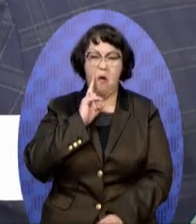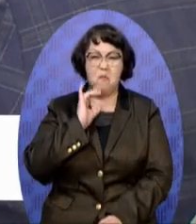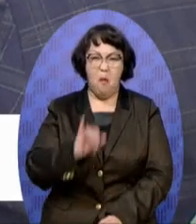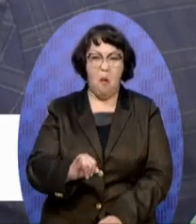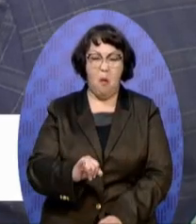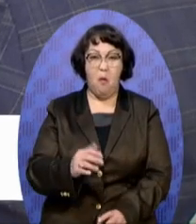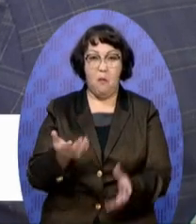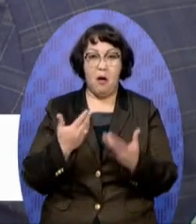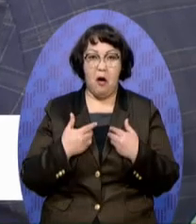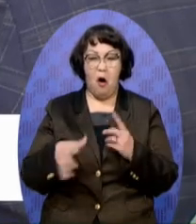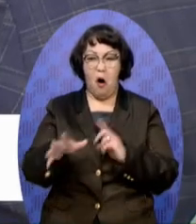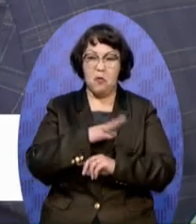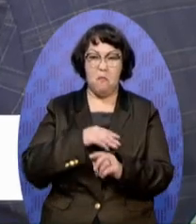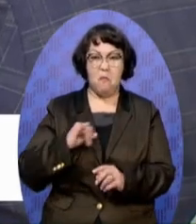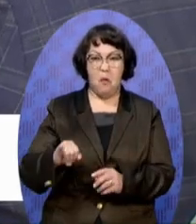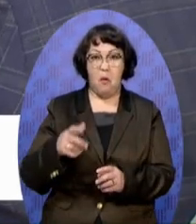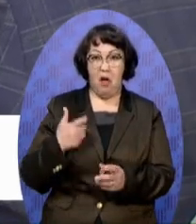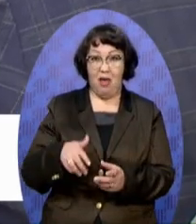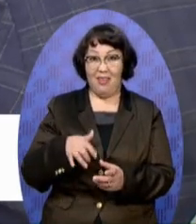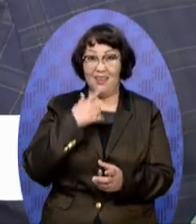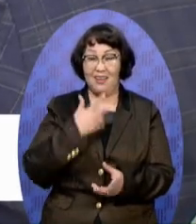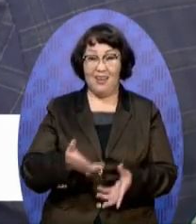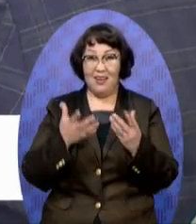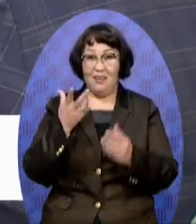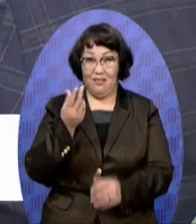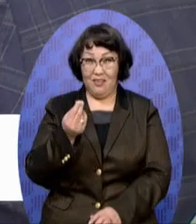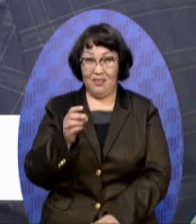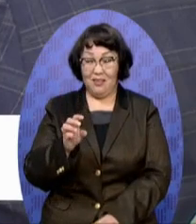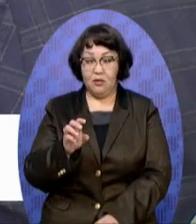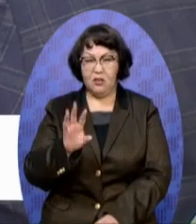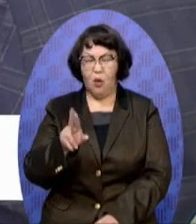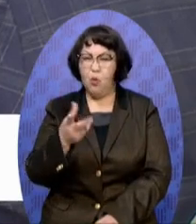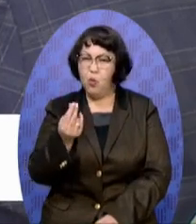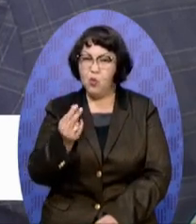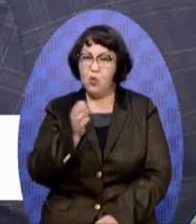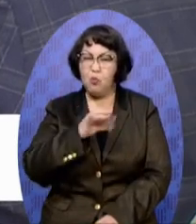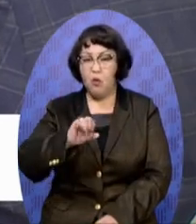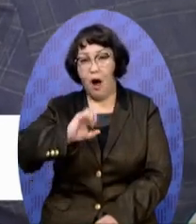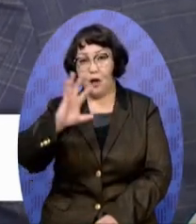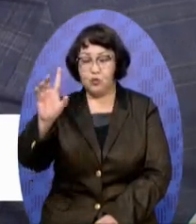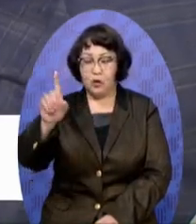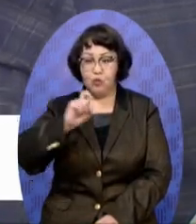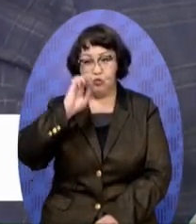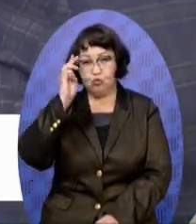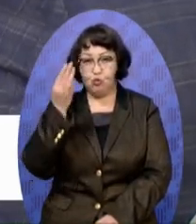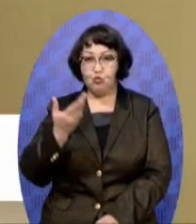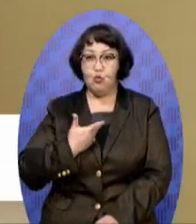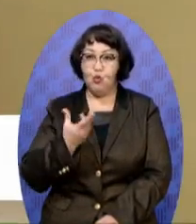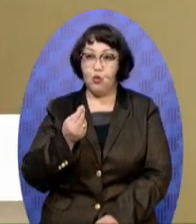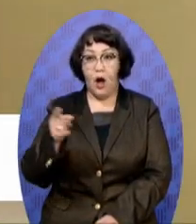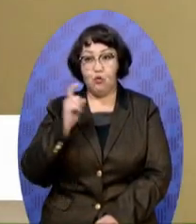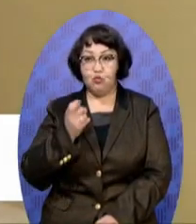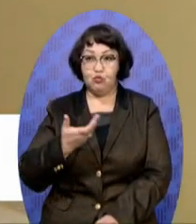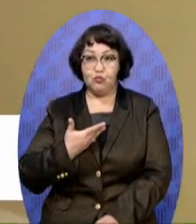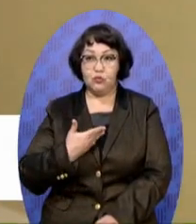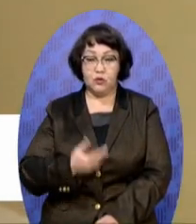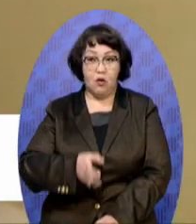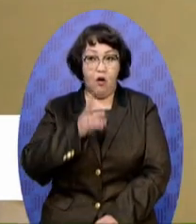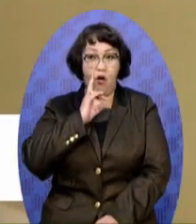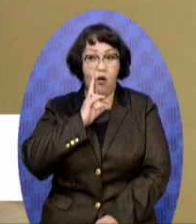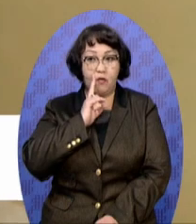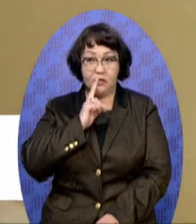хүндрэл гэсэн ийм мэдээлэл байгаад байгаа юм. Гэтэл ер нь та нар тодорхой бодиттой мэдээллийг бас үзэгчд маань бас өгөөл. Хоол бол